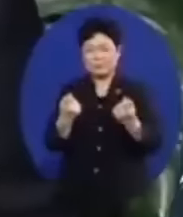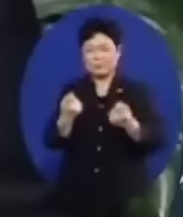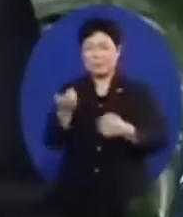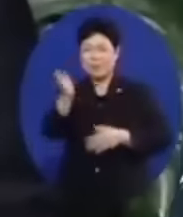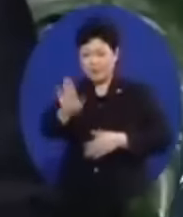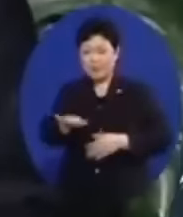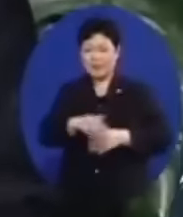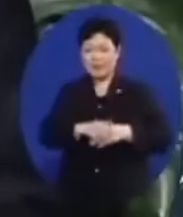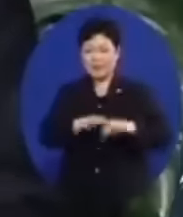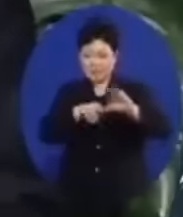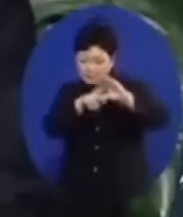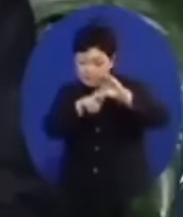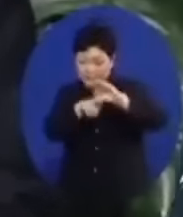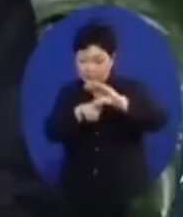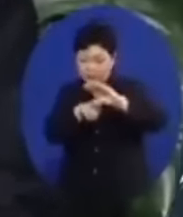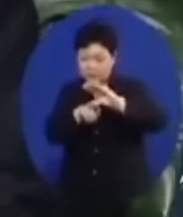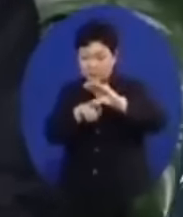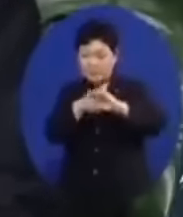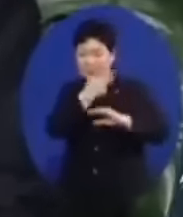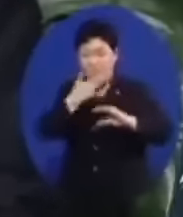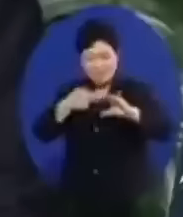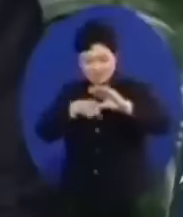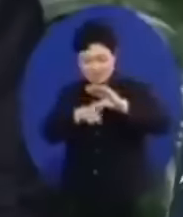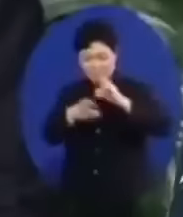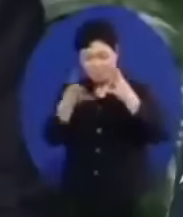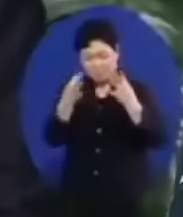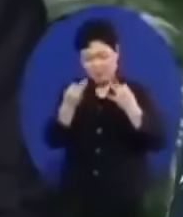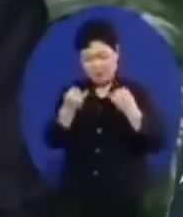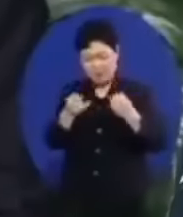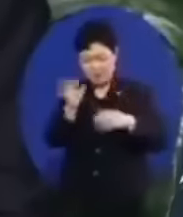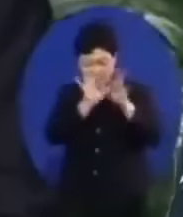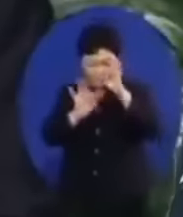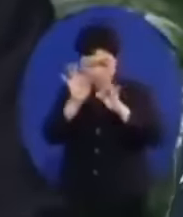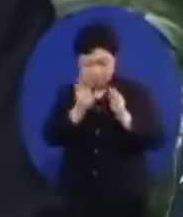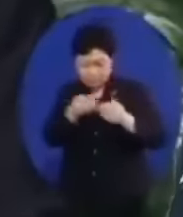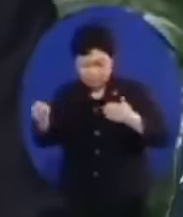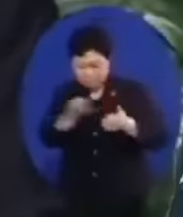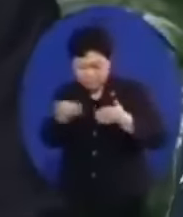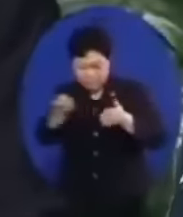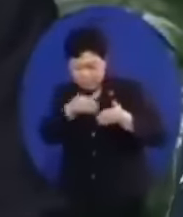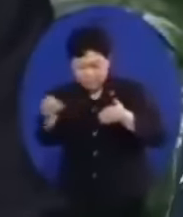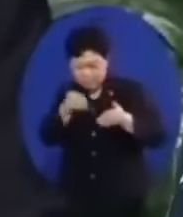그런데 그 사진을 많이 찾으면 찾을수록